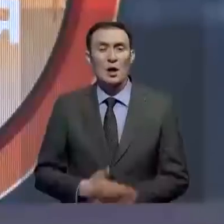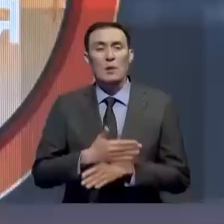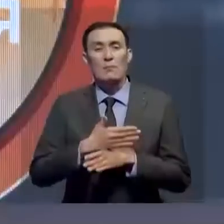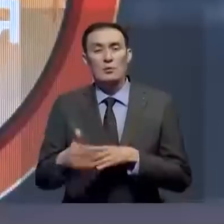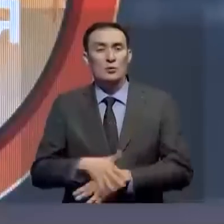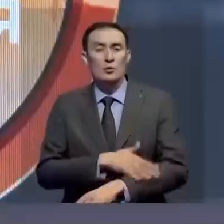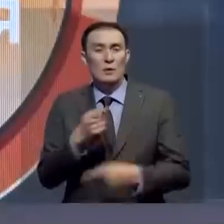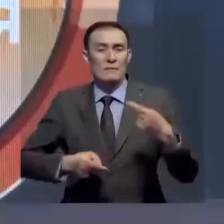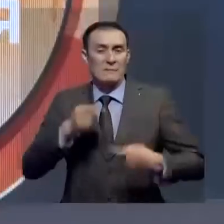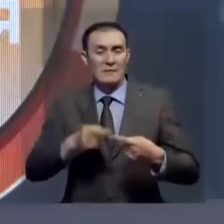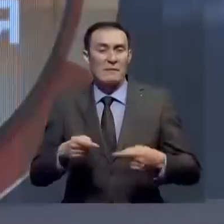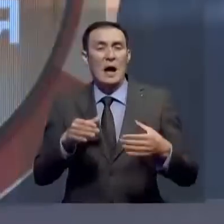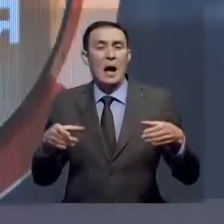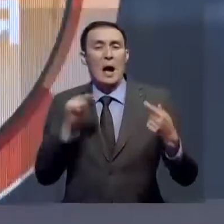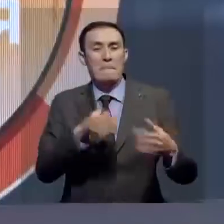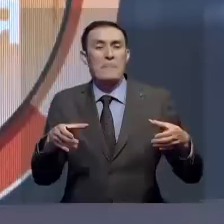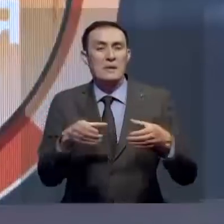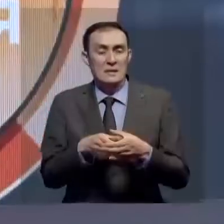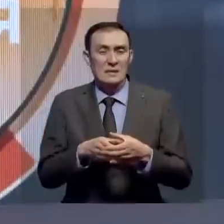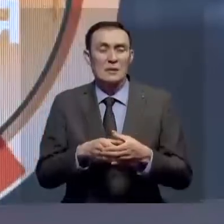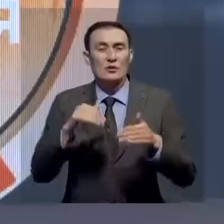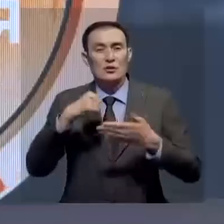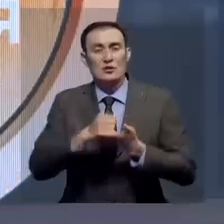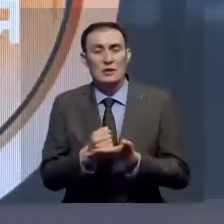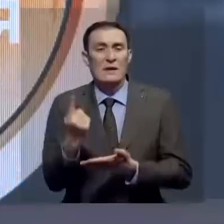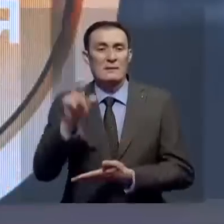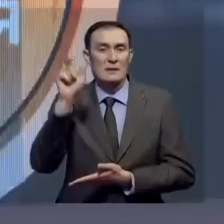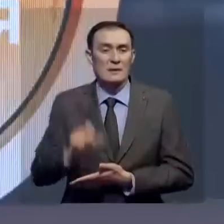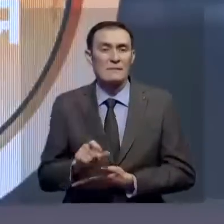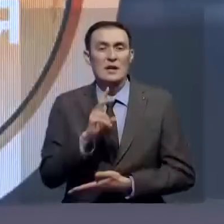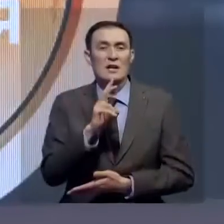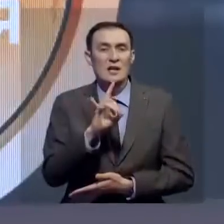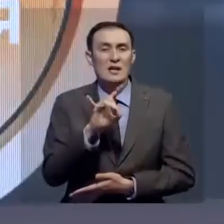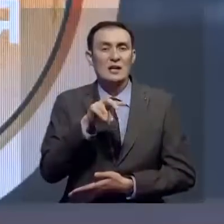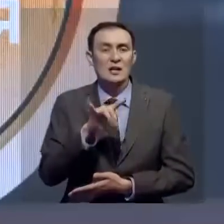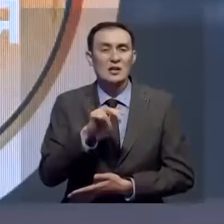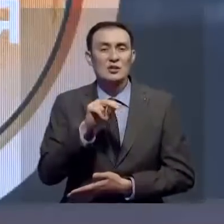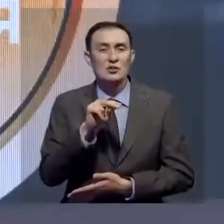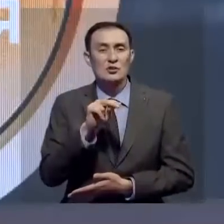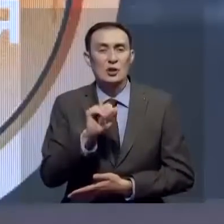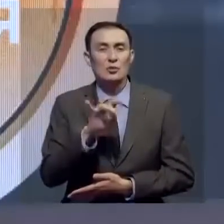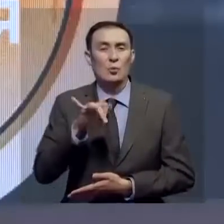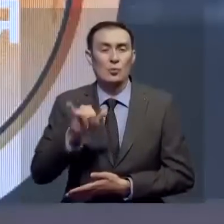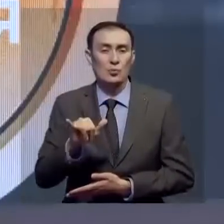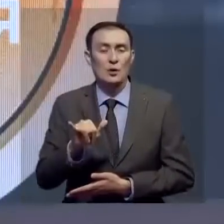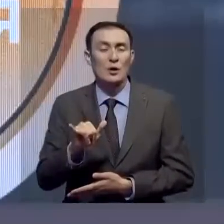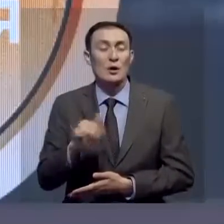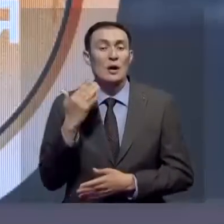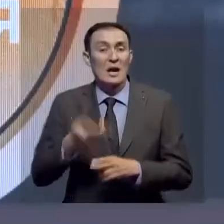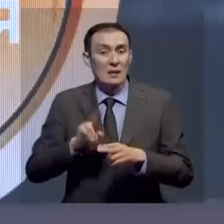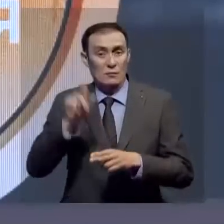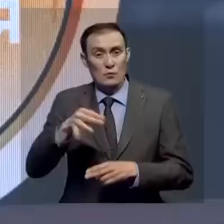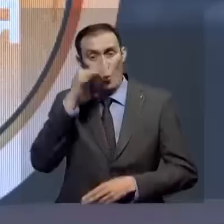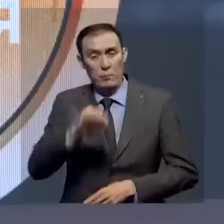После долгих прений оппозиция в начале марта определилась с единым кандидатом – Кылычдароглу. Не самым рейтинговым,